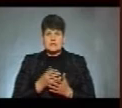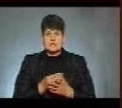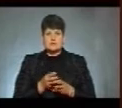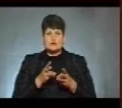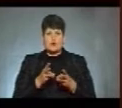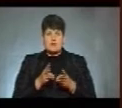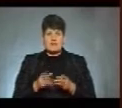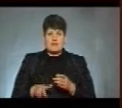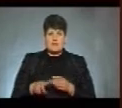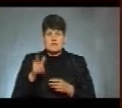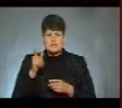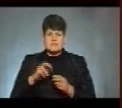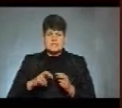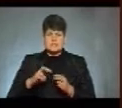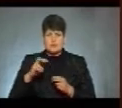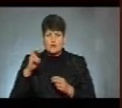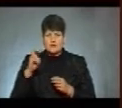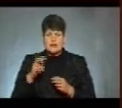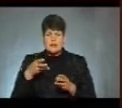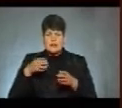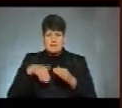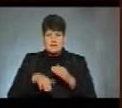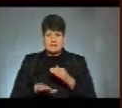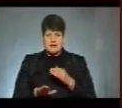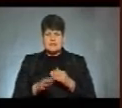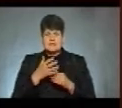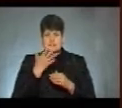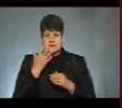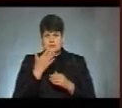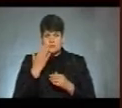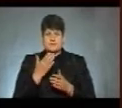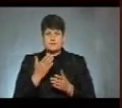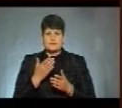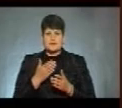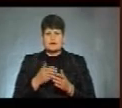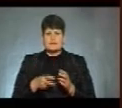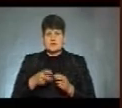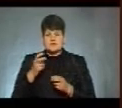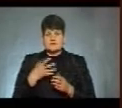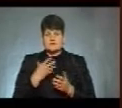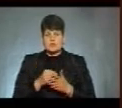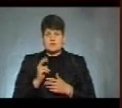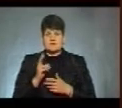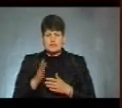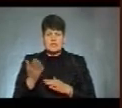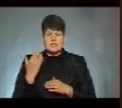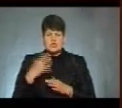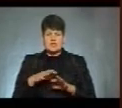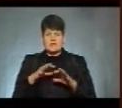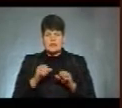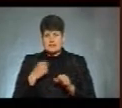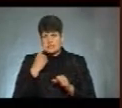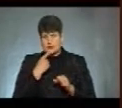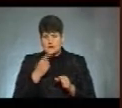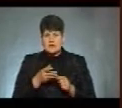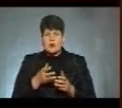у під'їздах, сходових клітках та підвалах і за тепло від транзитних стояків у своїй квартирі. Раніше власники індивідуального опалення за